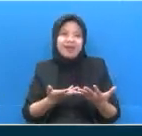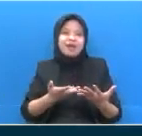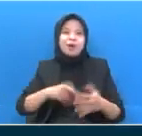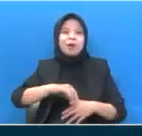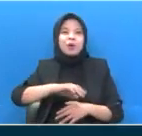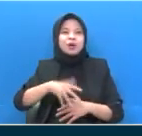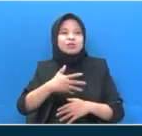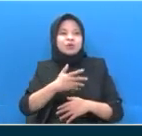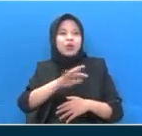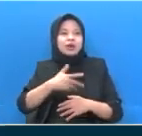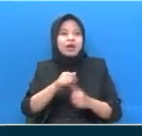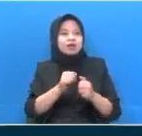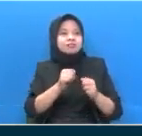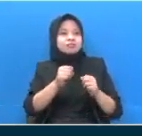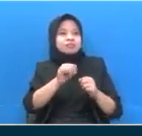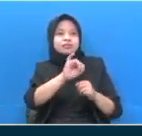namanya